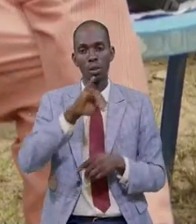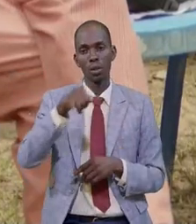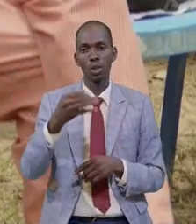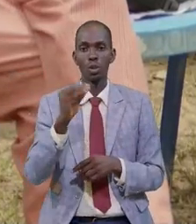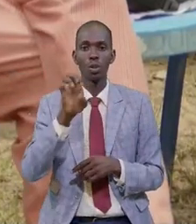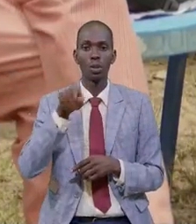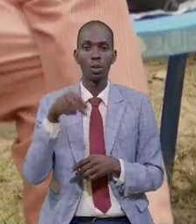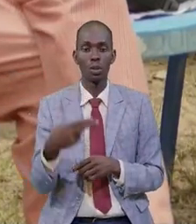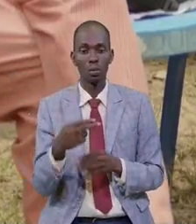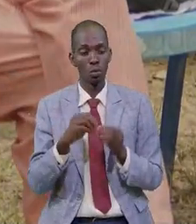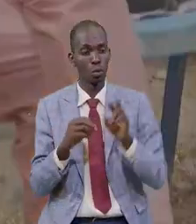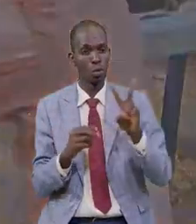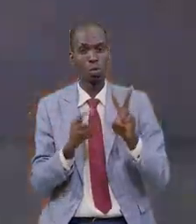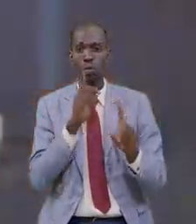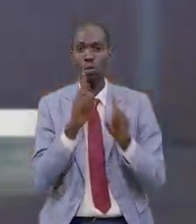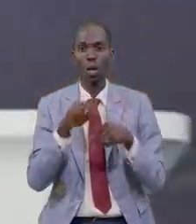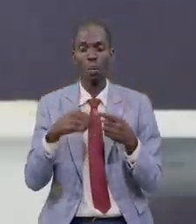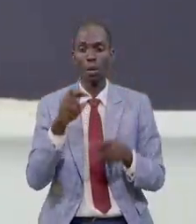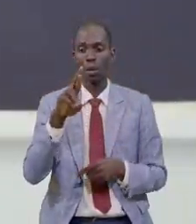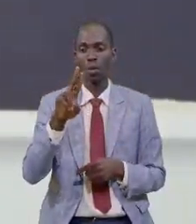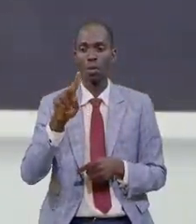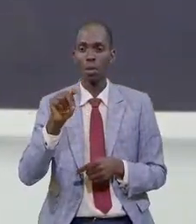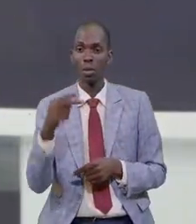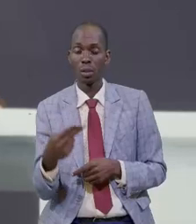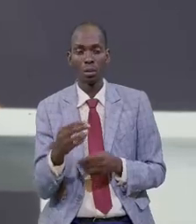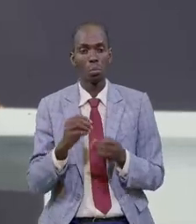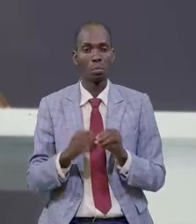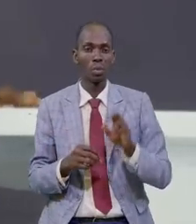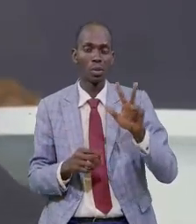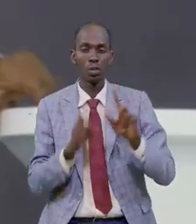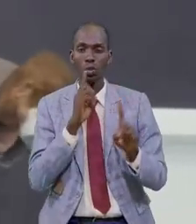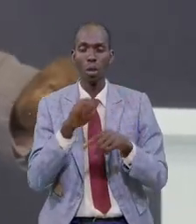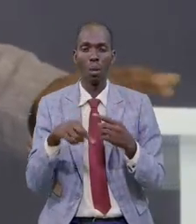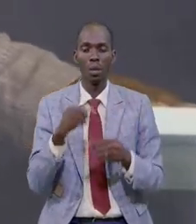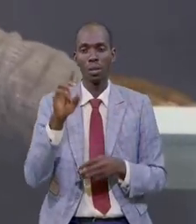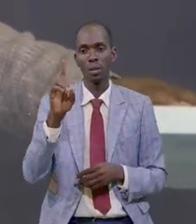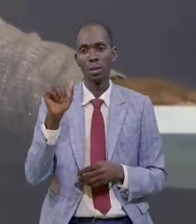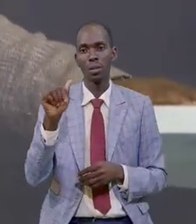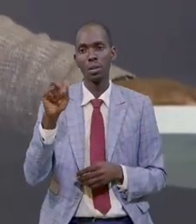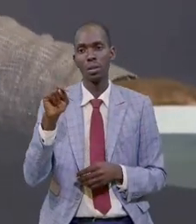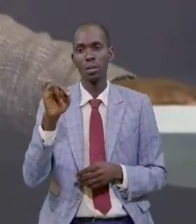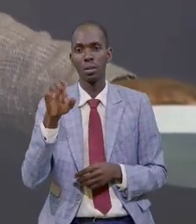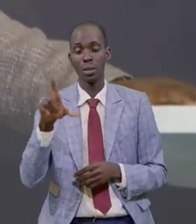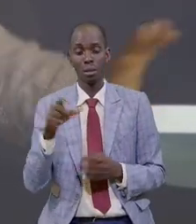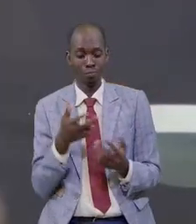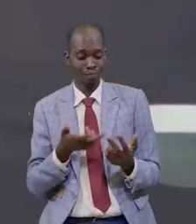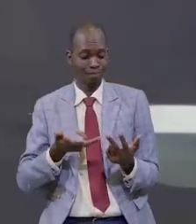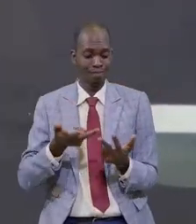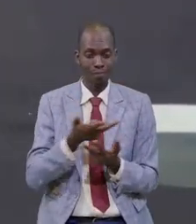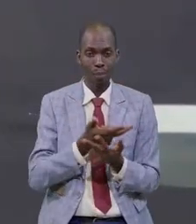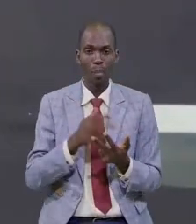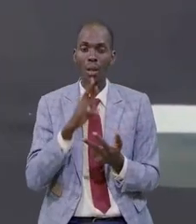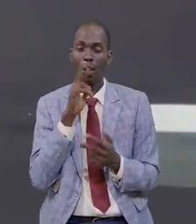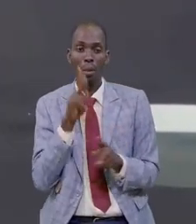point je vais utiliser rutth et 3è point je vais ché Daniel voici les trois